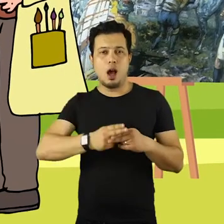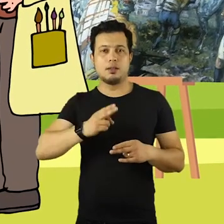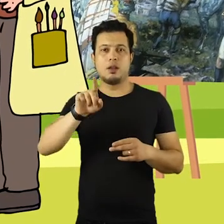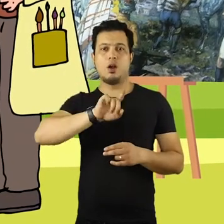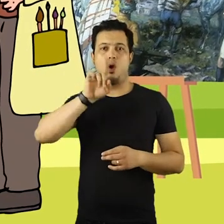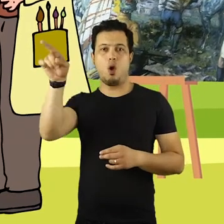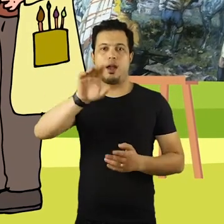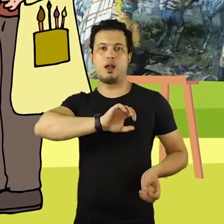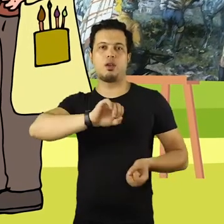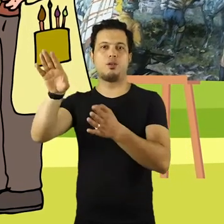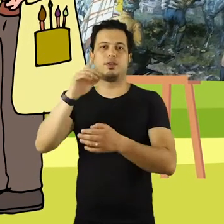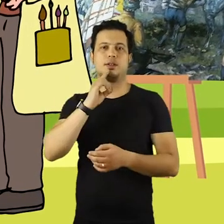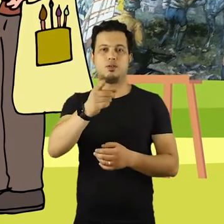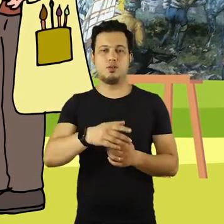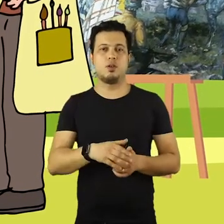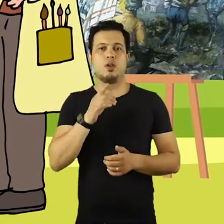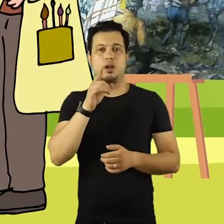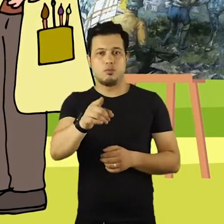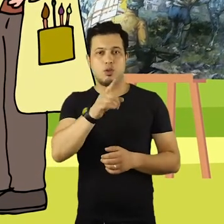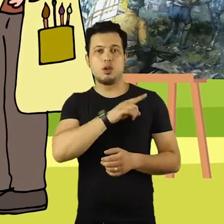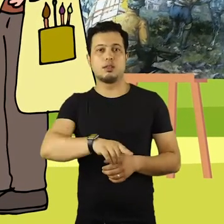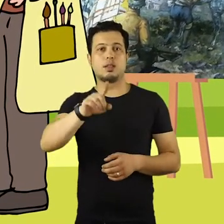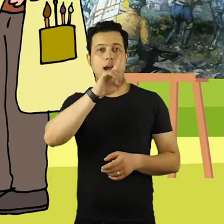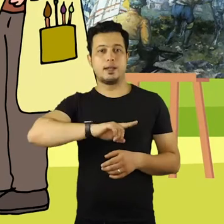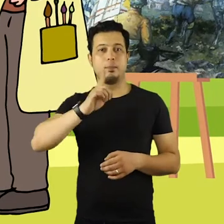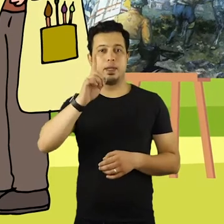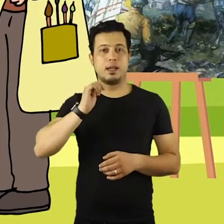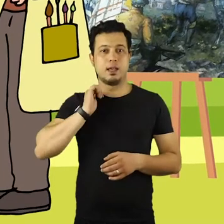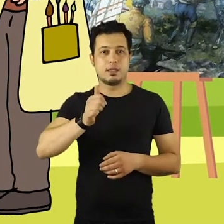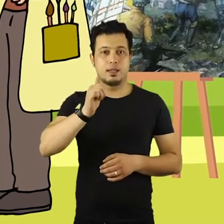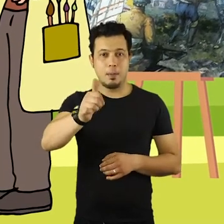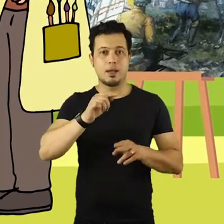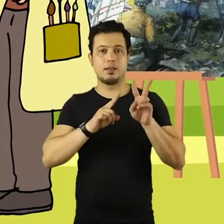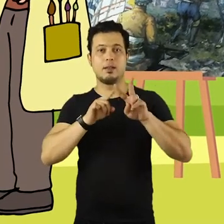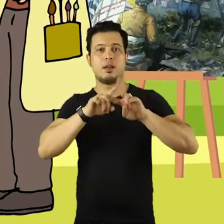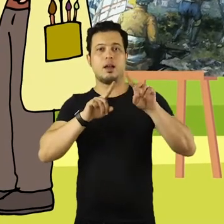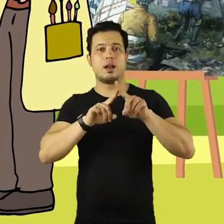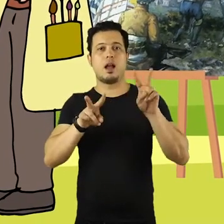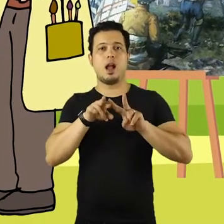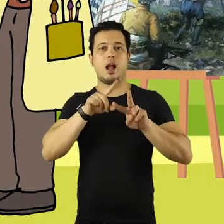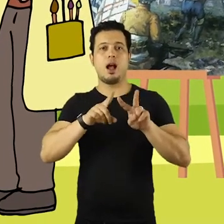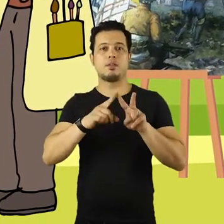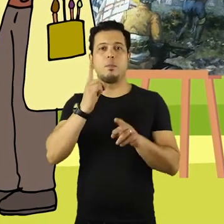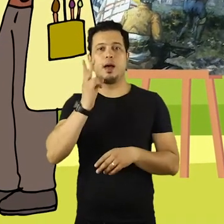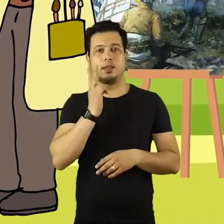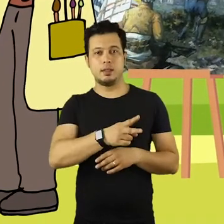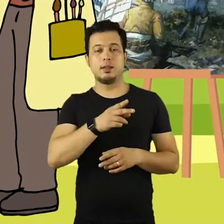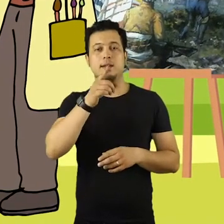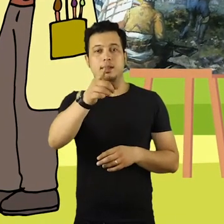geçiş yapacaksınız. Bu daire bir zaman katmanıdır. Böylece